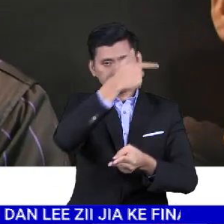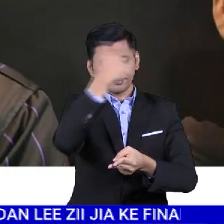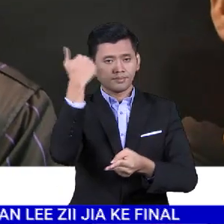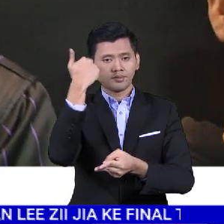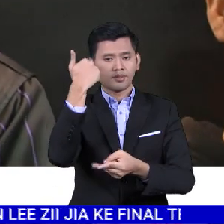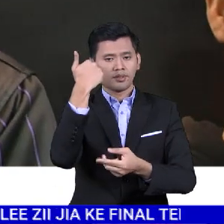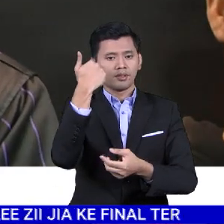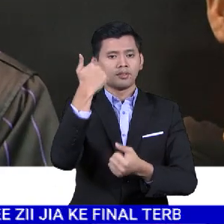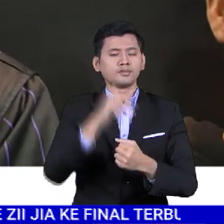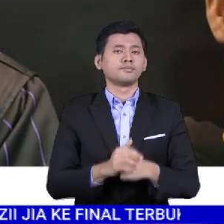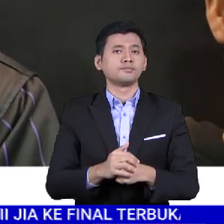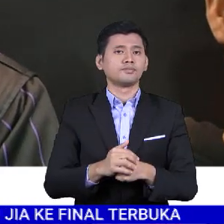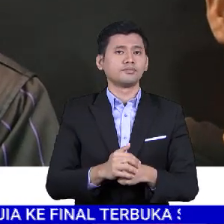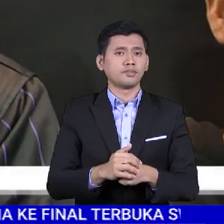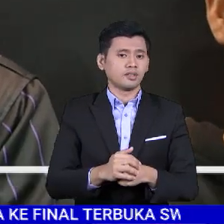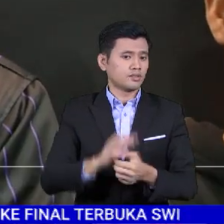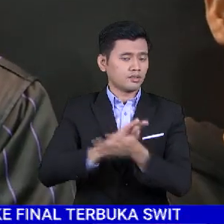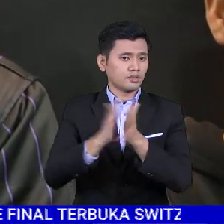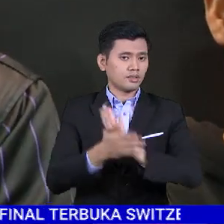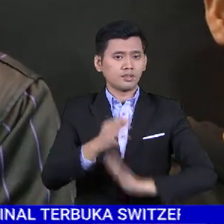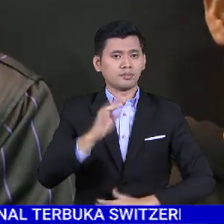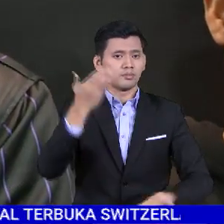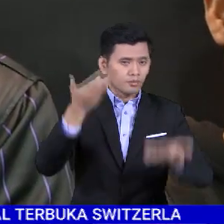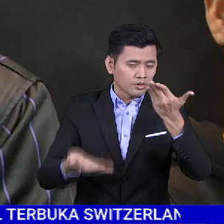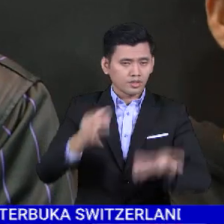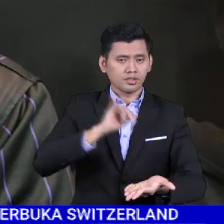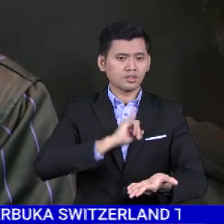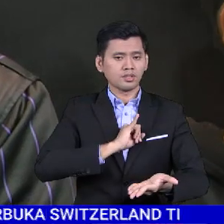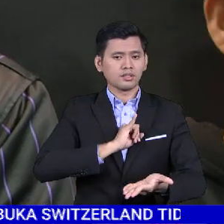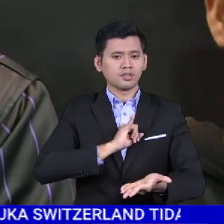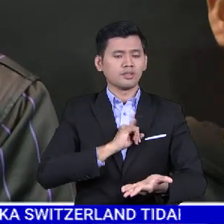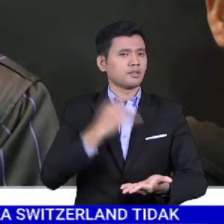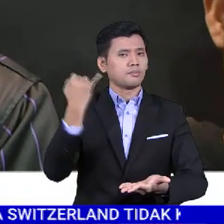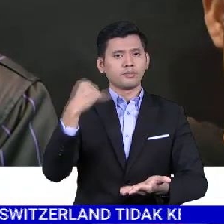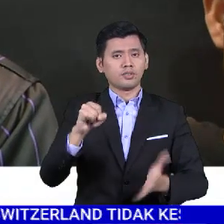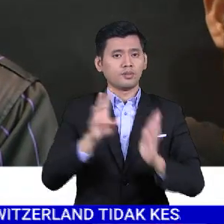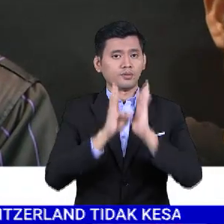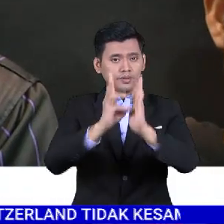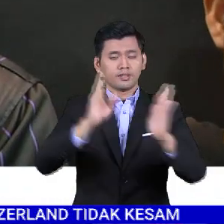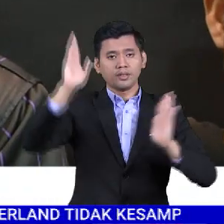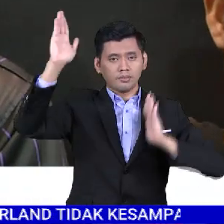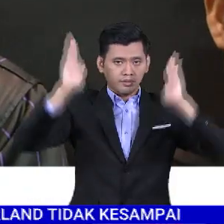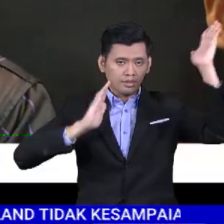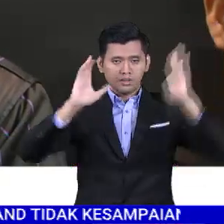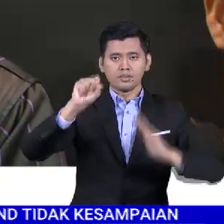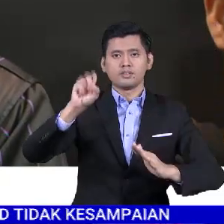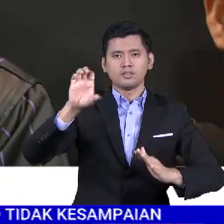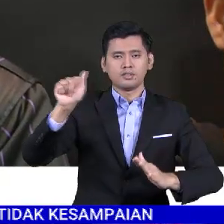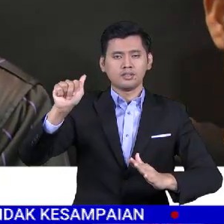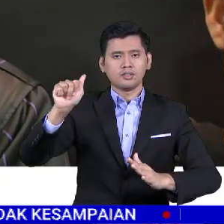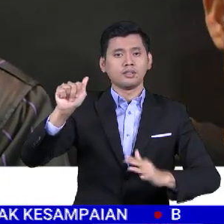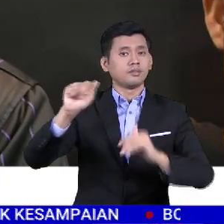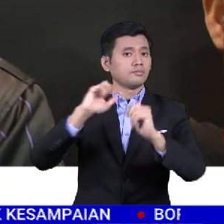benar-benar sekelaut lah. So saya berkemungkinan tidak akan dapat mewakili Malaysia untuk ke SEA Games Kemboja kali ini